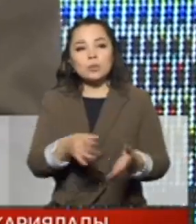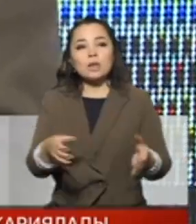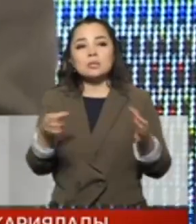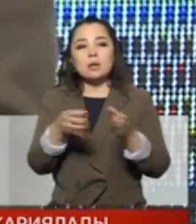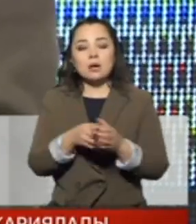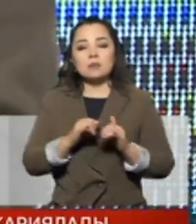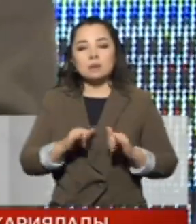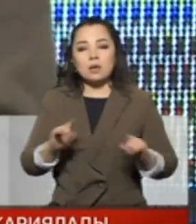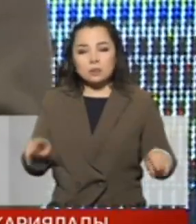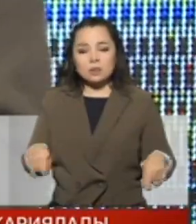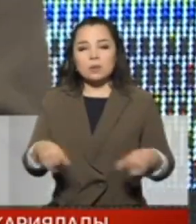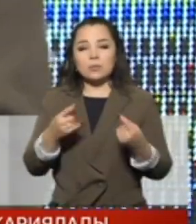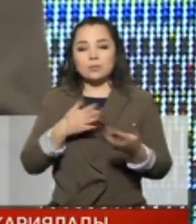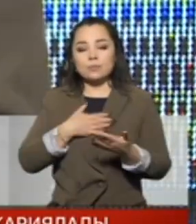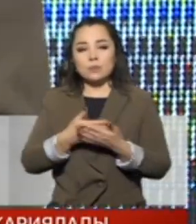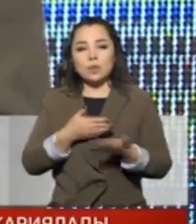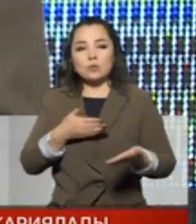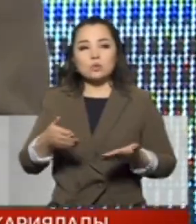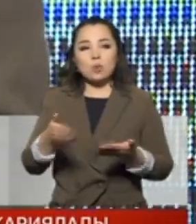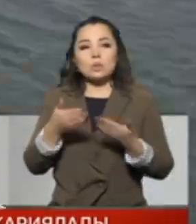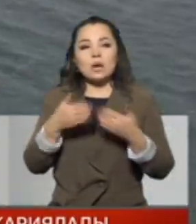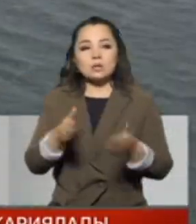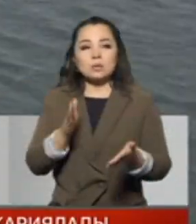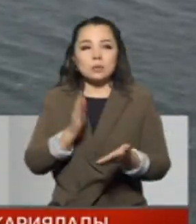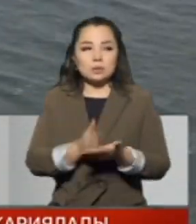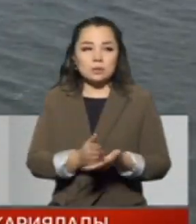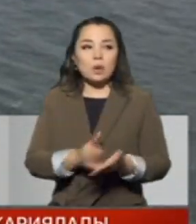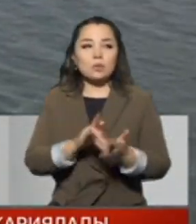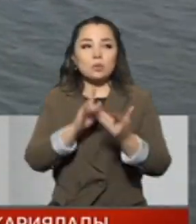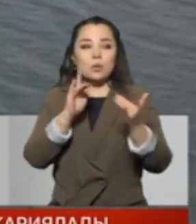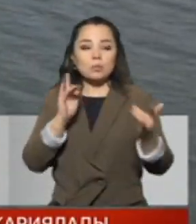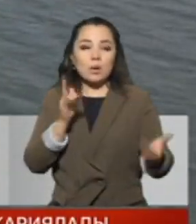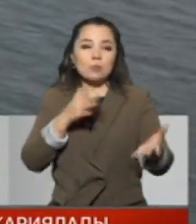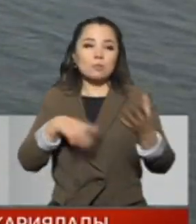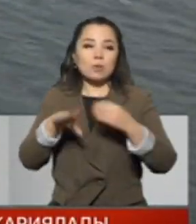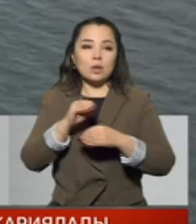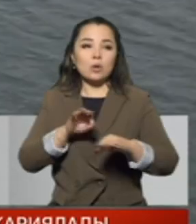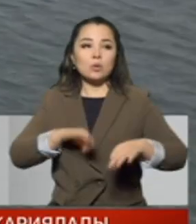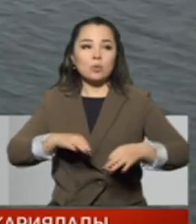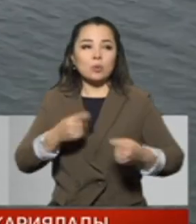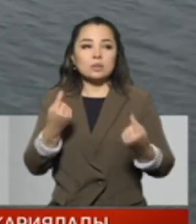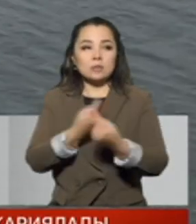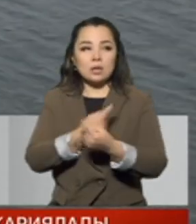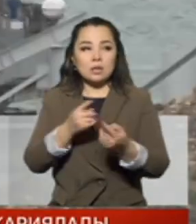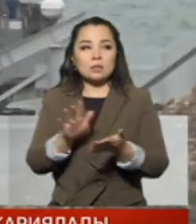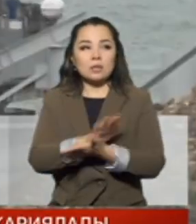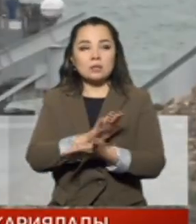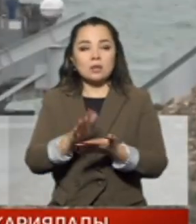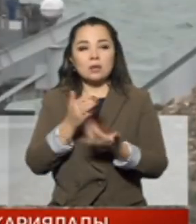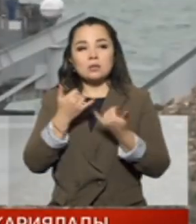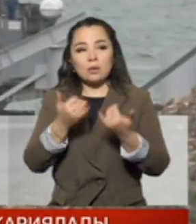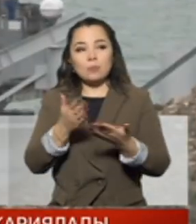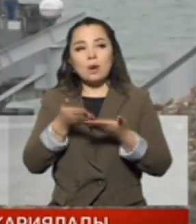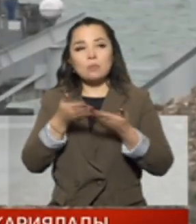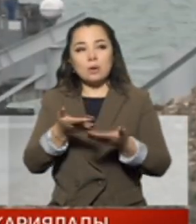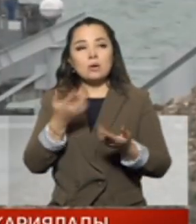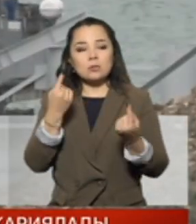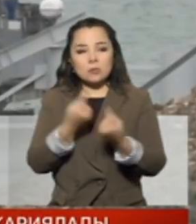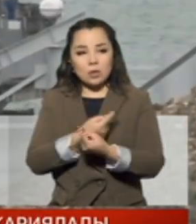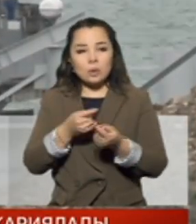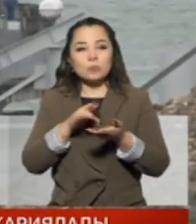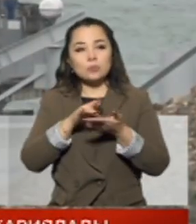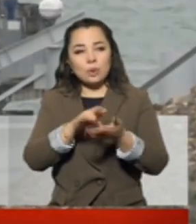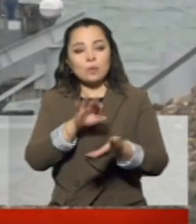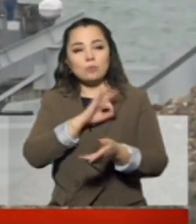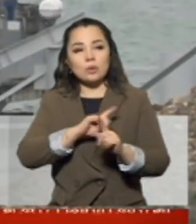салаларын қарқынды дамуына жол ашып отыр. Көпірден барлық көлік тегін өтеді, ал паромдар мүлде тоқтамайды. Оларды туристік